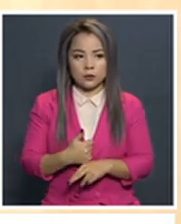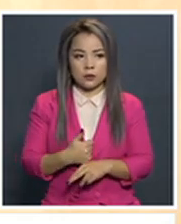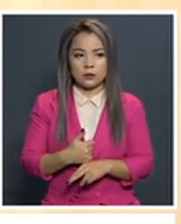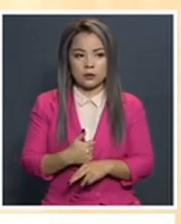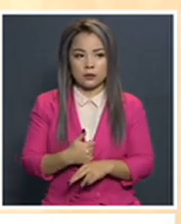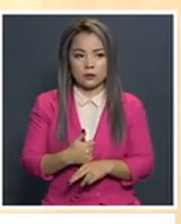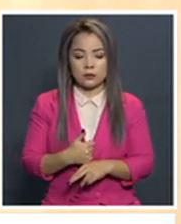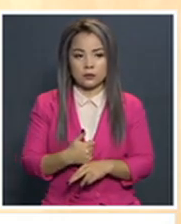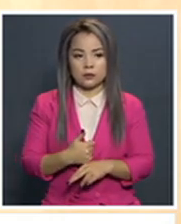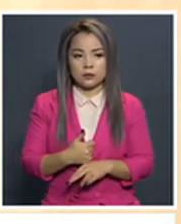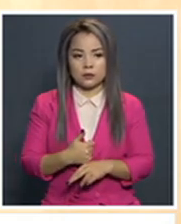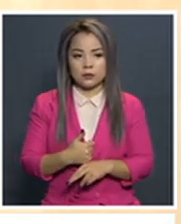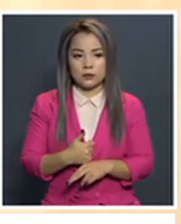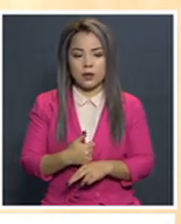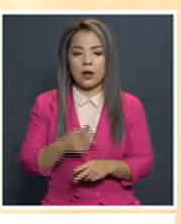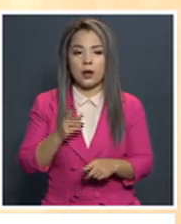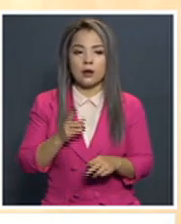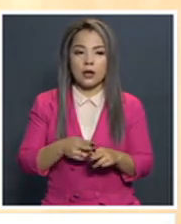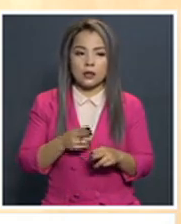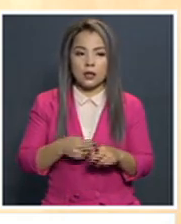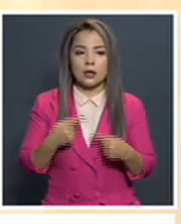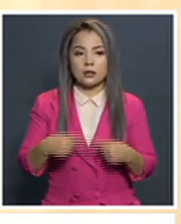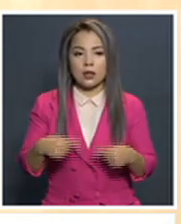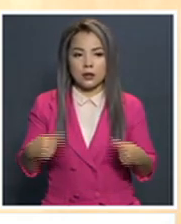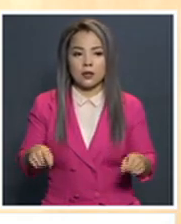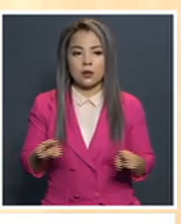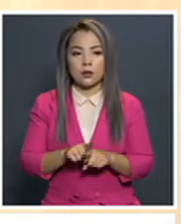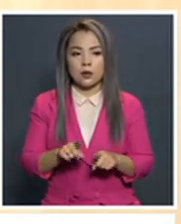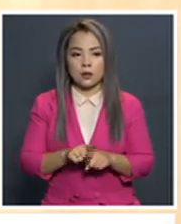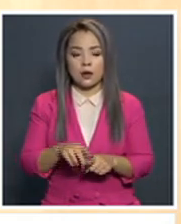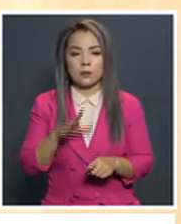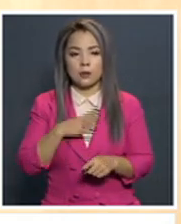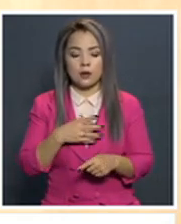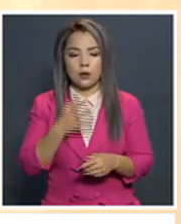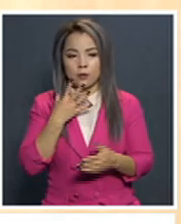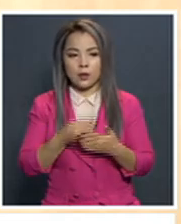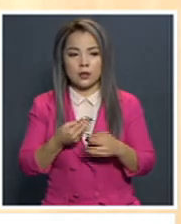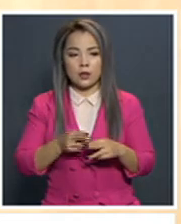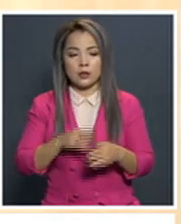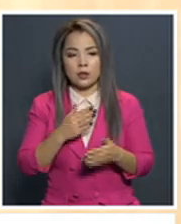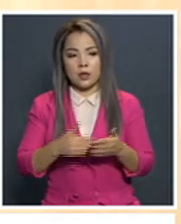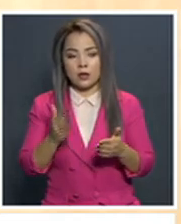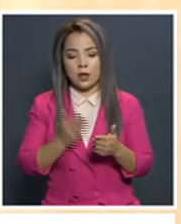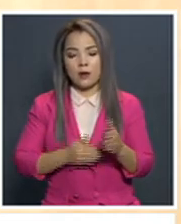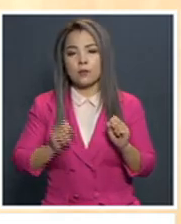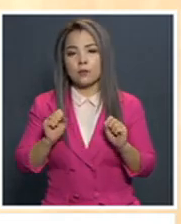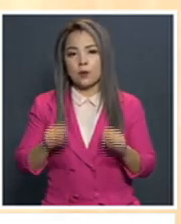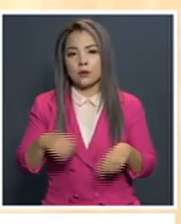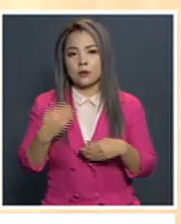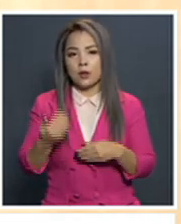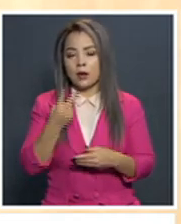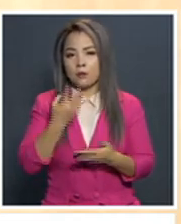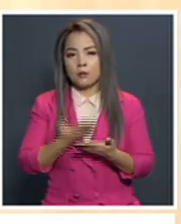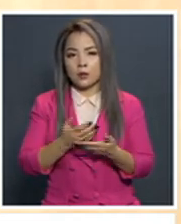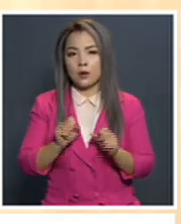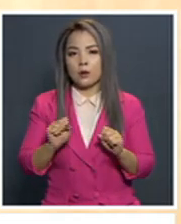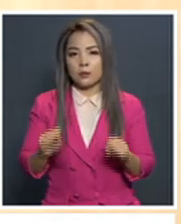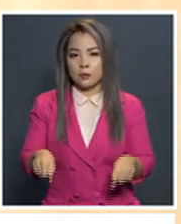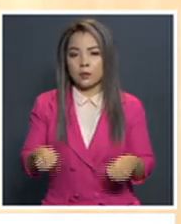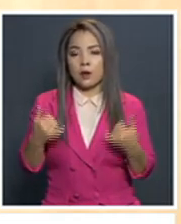әкімшілік кедергілерді, басқа кедергілерді жоюға ықпал етеді. Сондықтан бұл